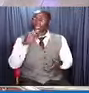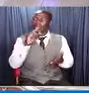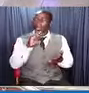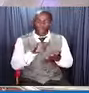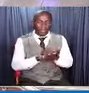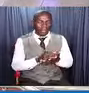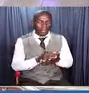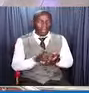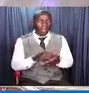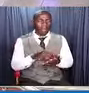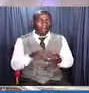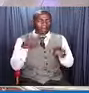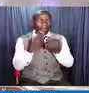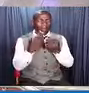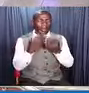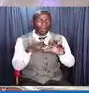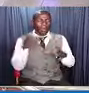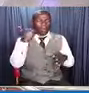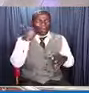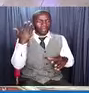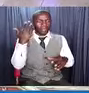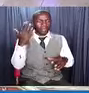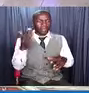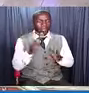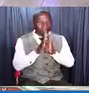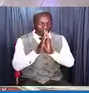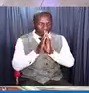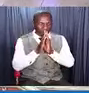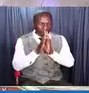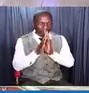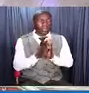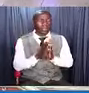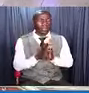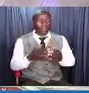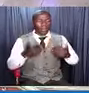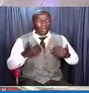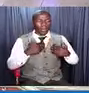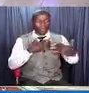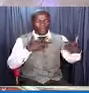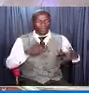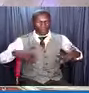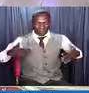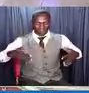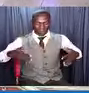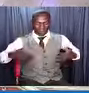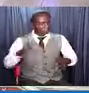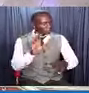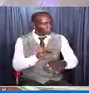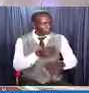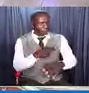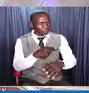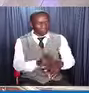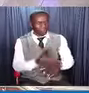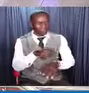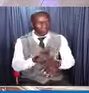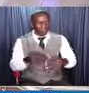Lord said. Mtu wa kwenu amekuwa hawezi. When one is unable. Aombe dua. Let them pray. Ana moyo wa kuchangamuka. They have a joyful heart. Aimbe zaburi. Let them